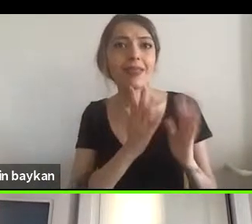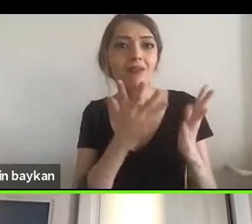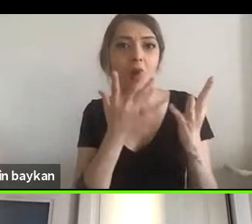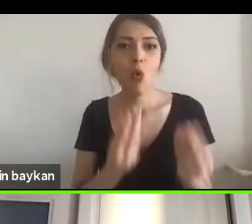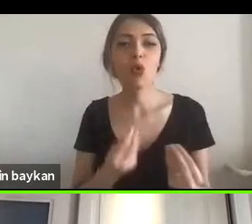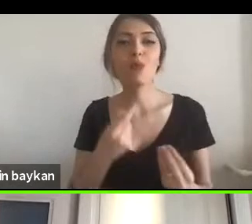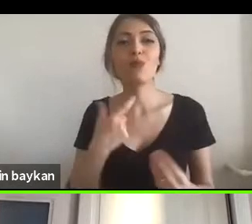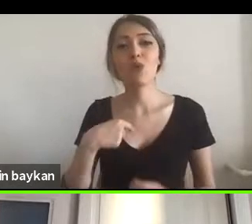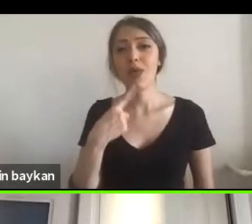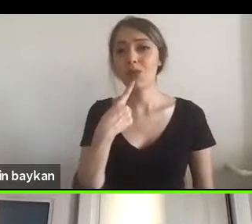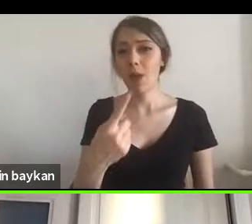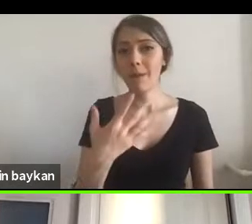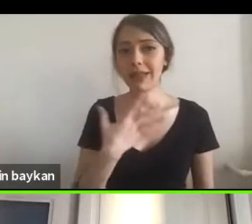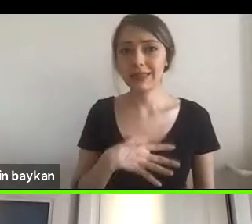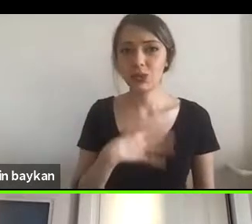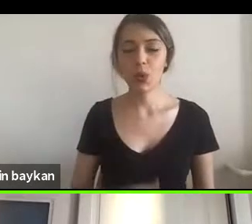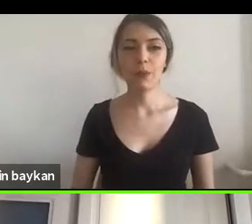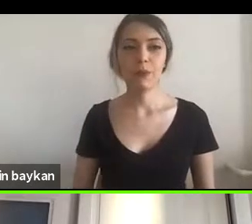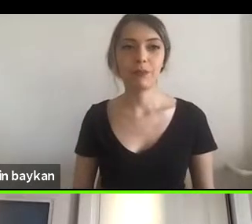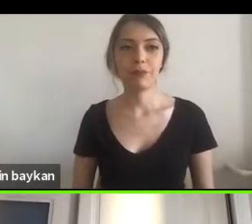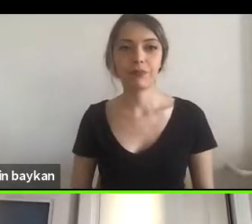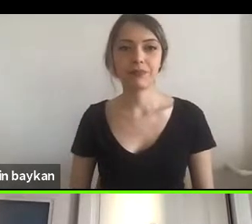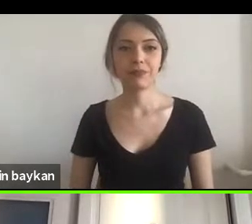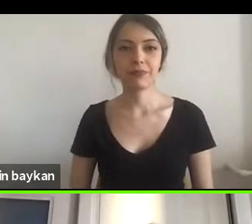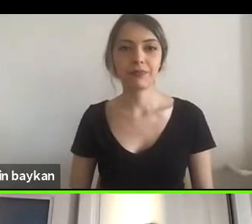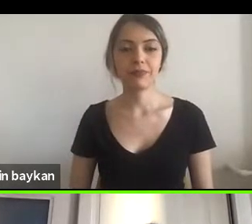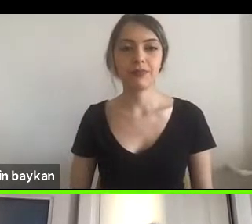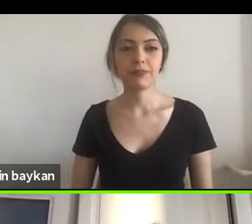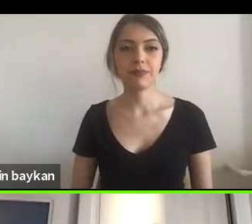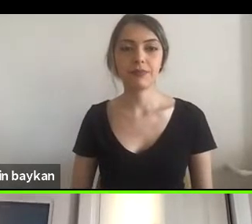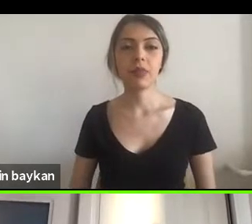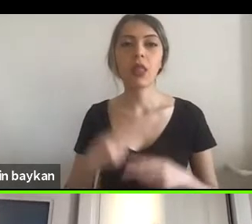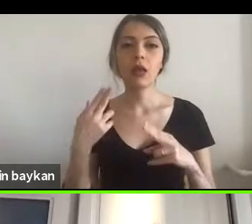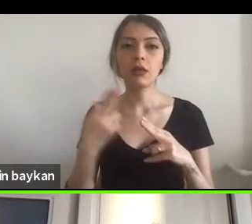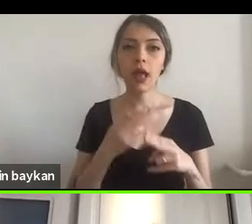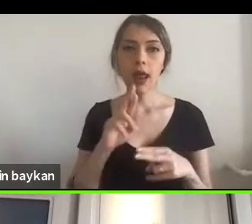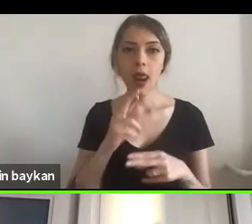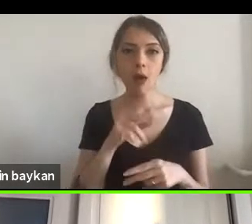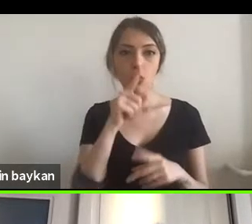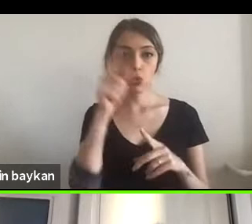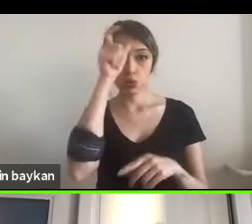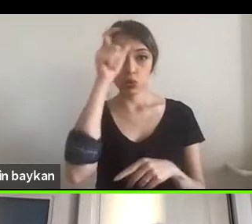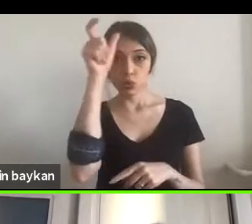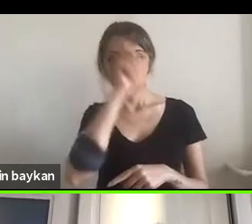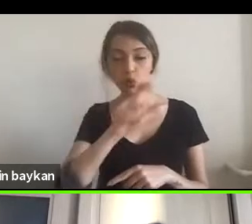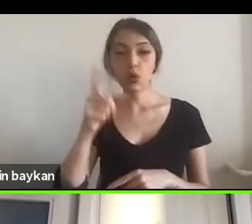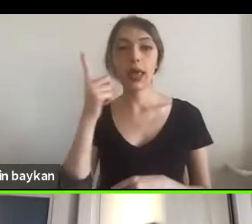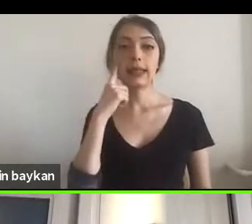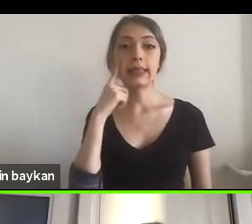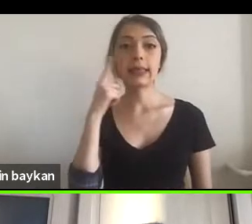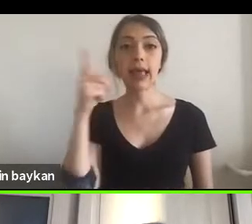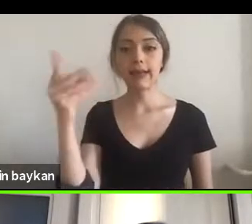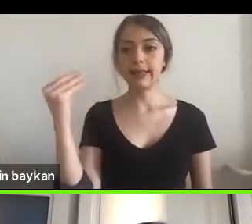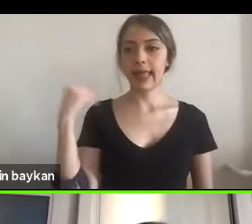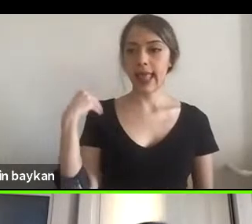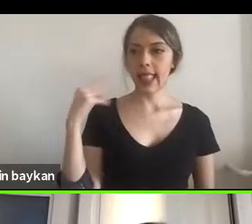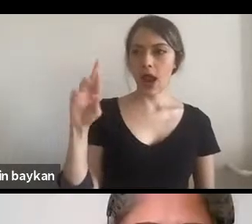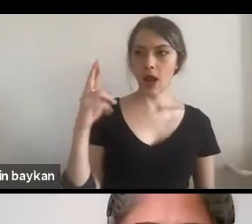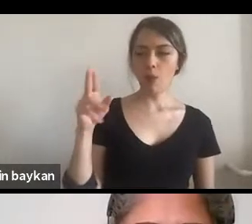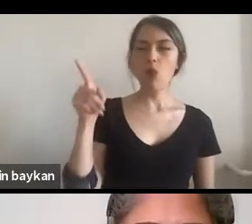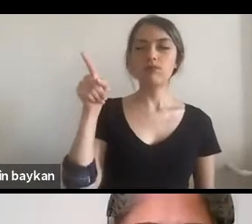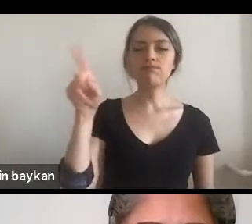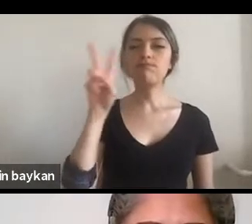diğer STK'dan arkadaşlara. Taslak raporumuzu Türkiye hükümetinin en son gönderdiği yeni raporda dikkate